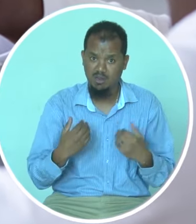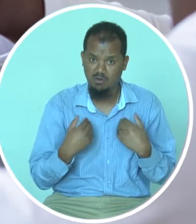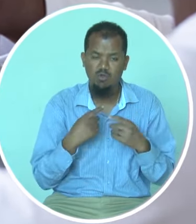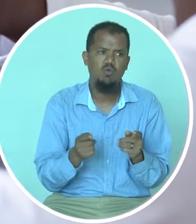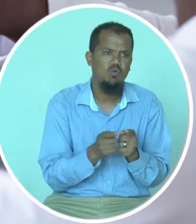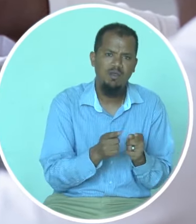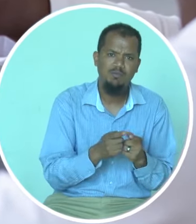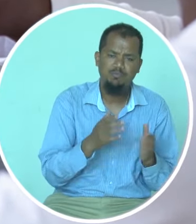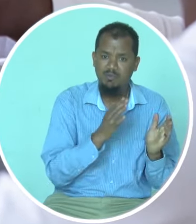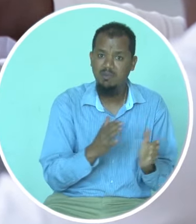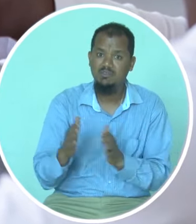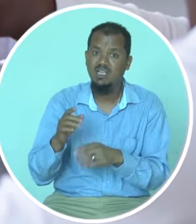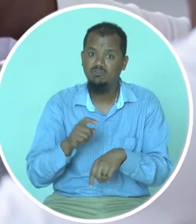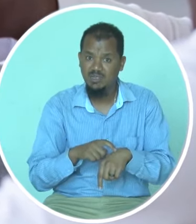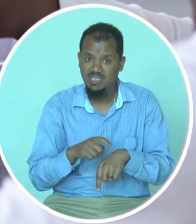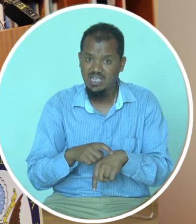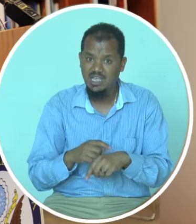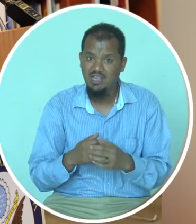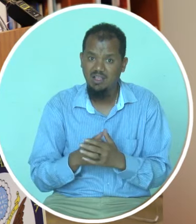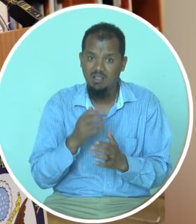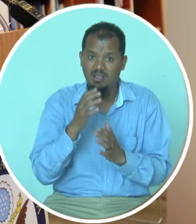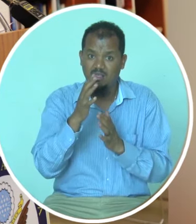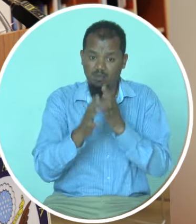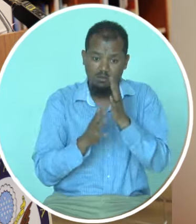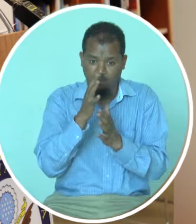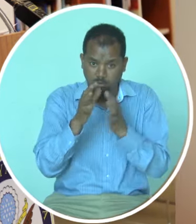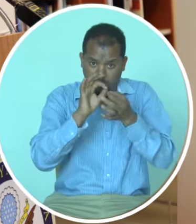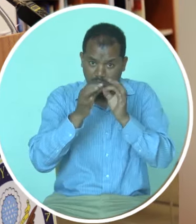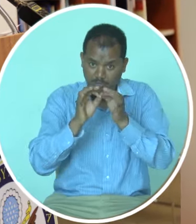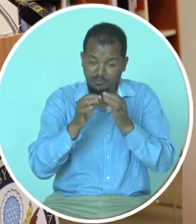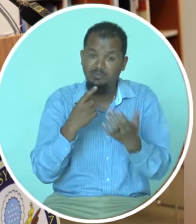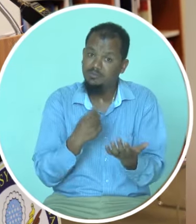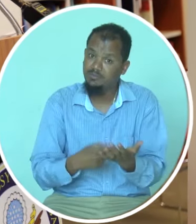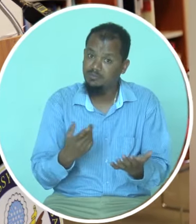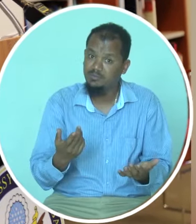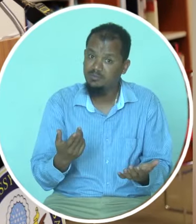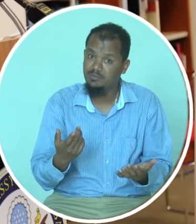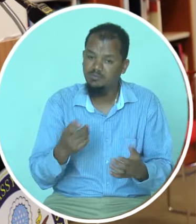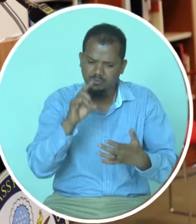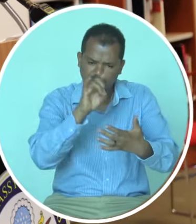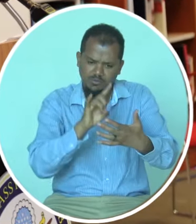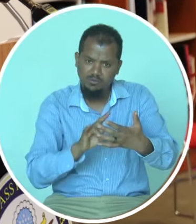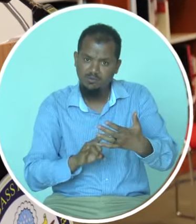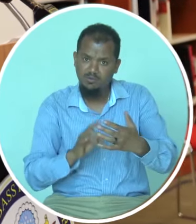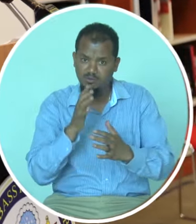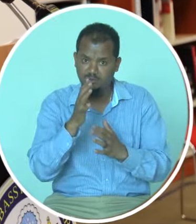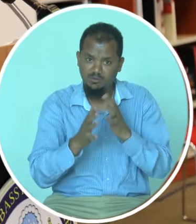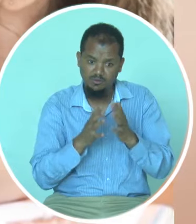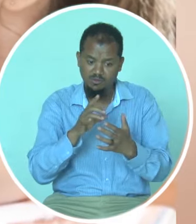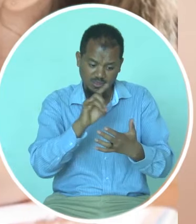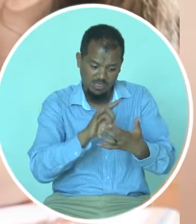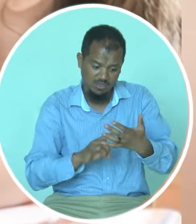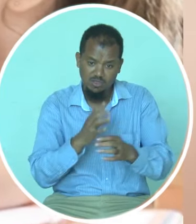አቀፍ ጉባኤዎች በሚዘጋጁበት ጊዜ የምልክት ቋንቋ አስተርጓሚዎች እነዚህን ዝርዝሮች የምልክት